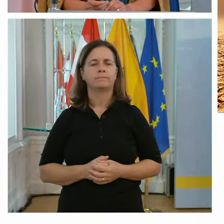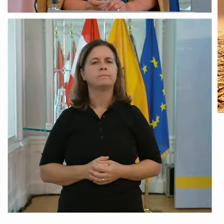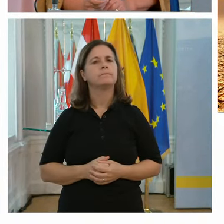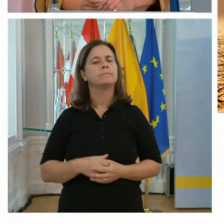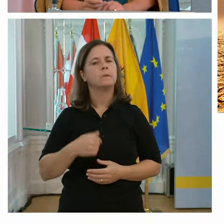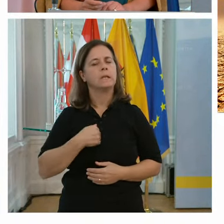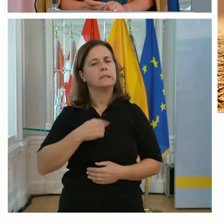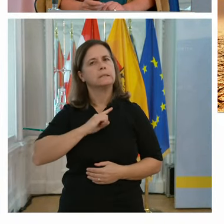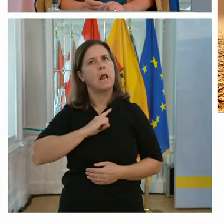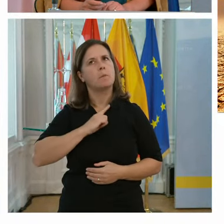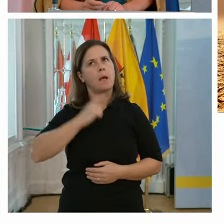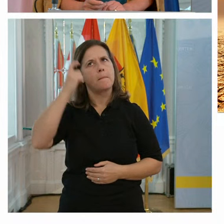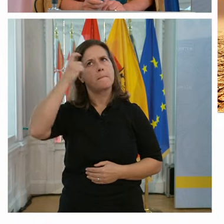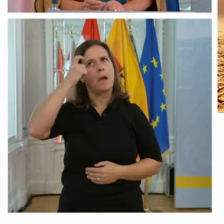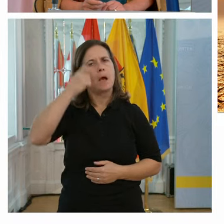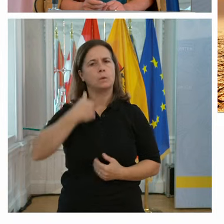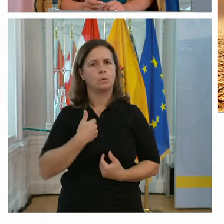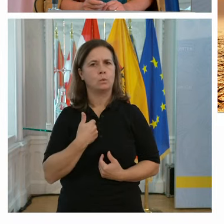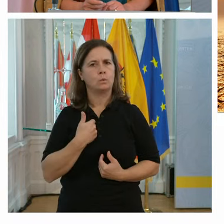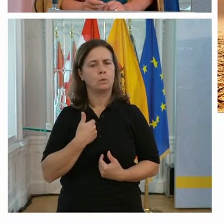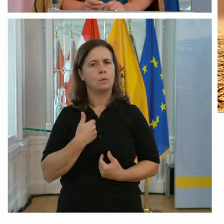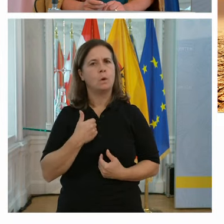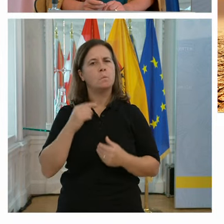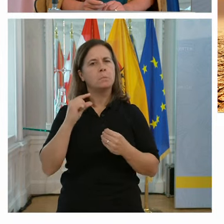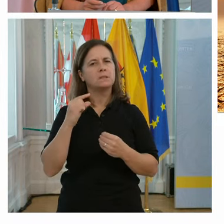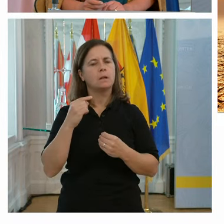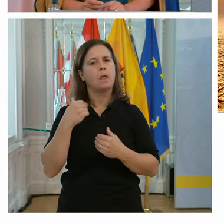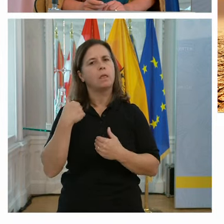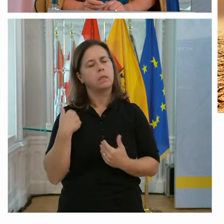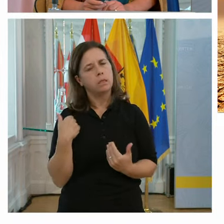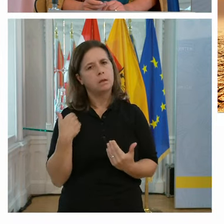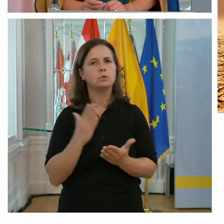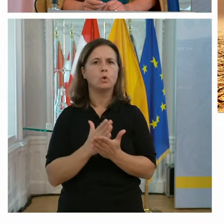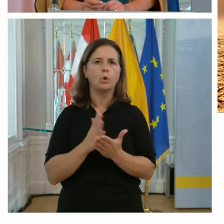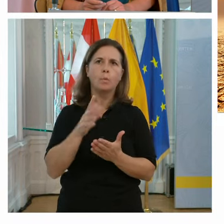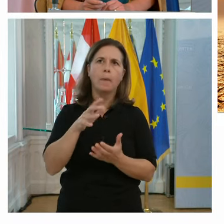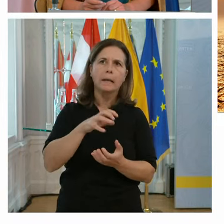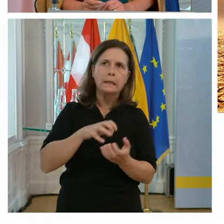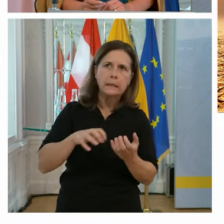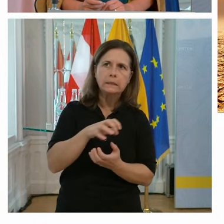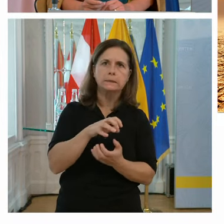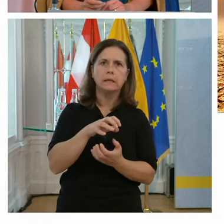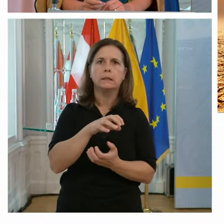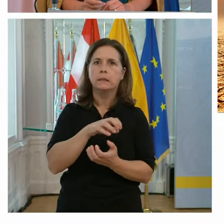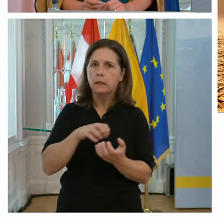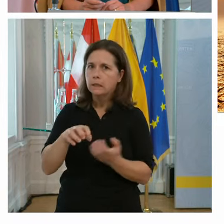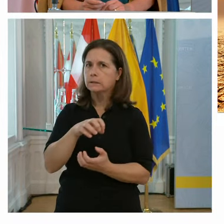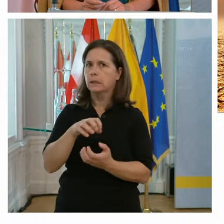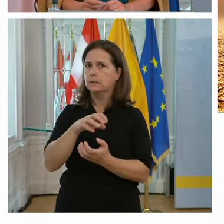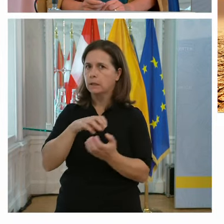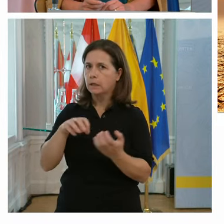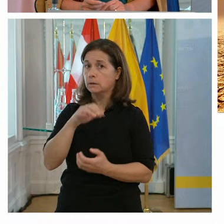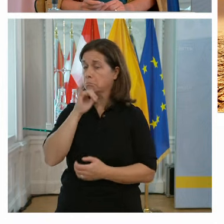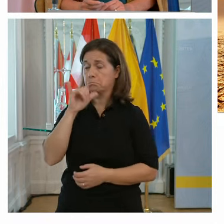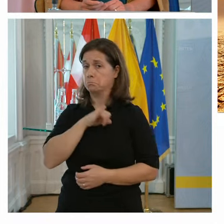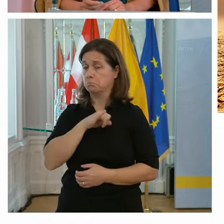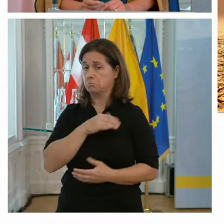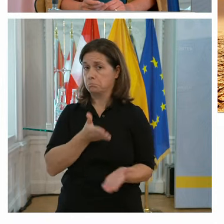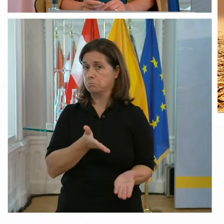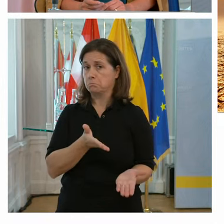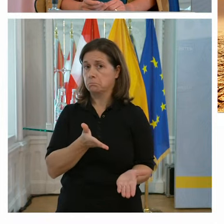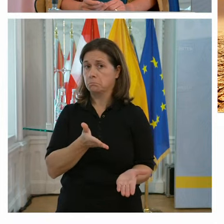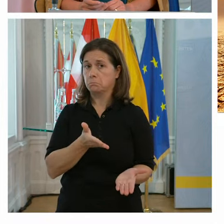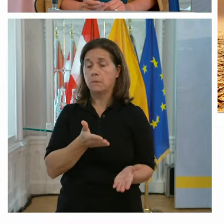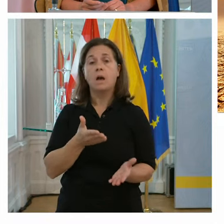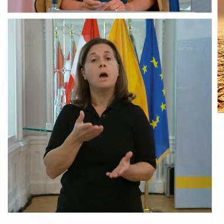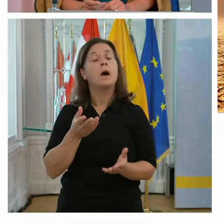Ich selber finde, ich bin ein bisschen müde geworden, dauernd über Krisen zu sprechen, das interessiert mich eigentlich gar nicht mehr,